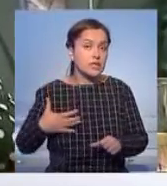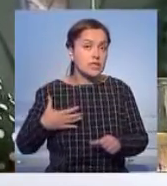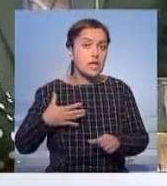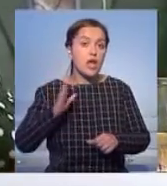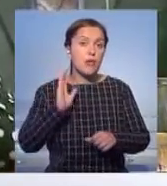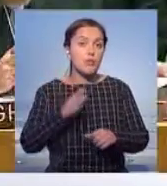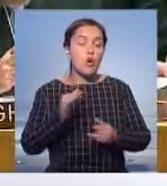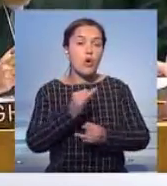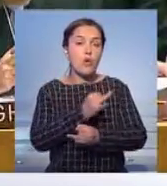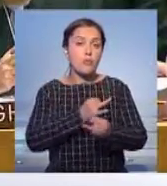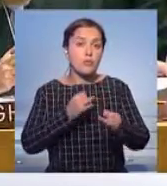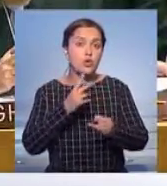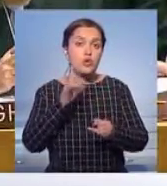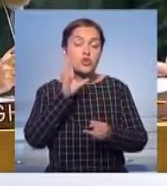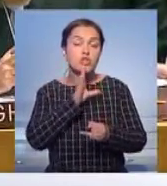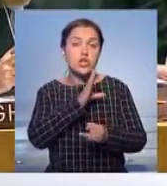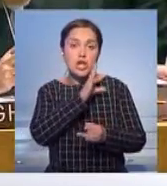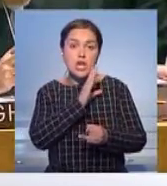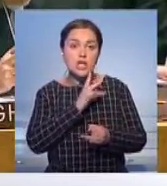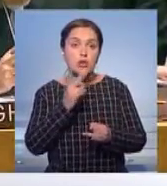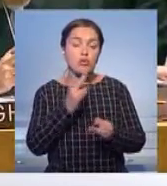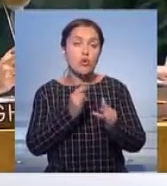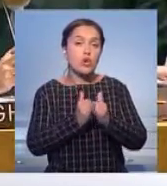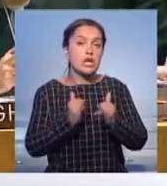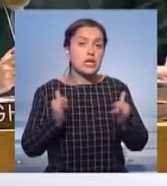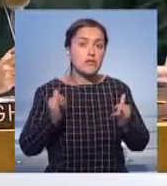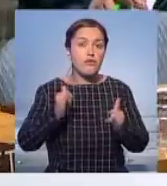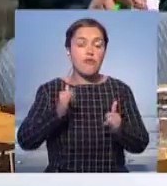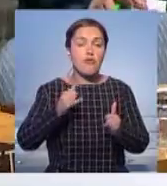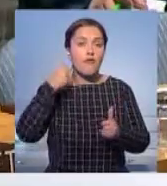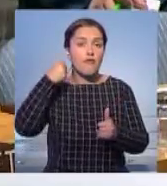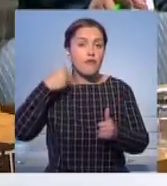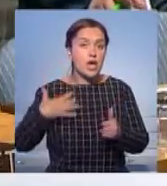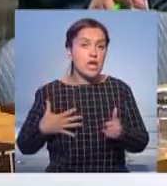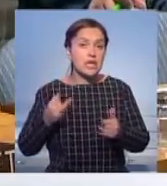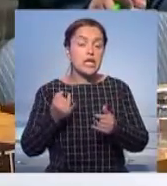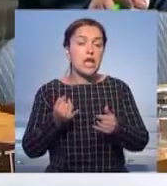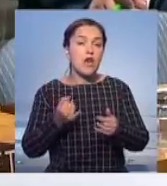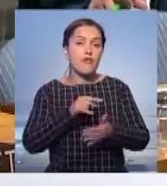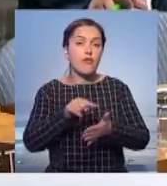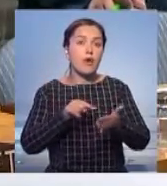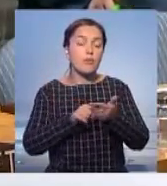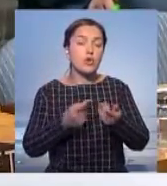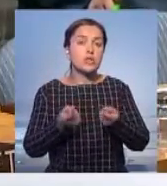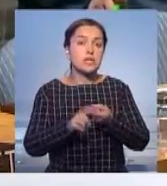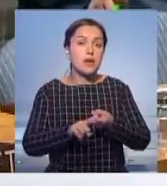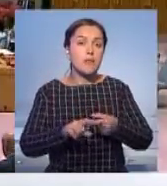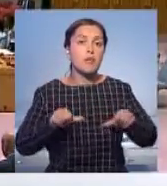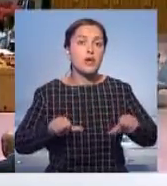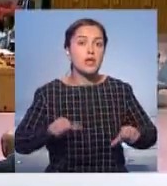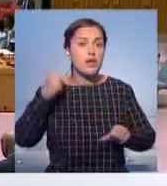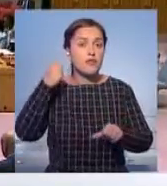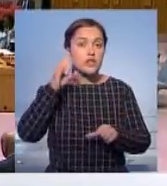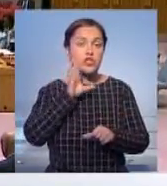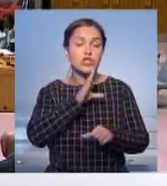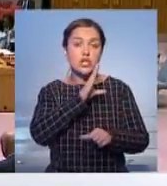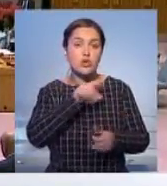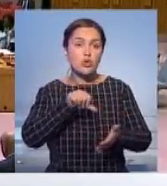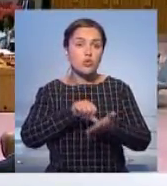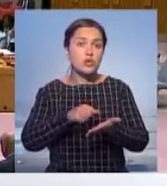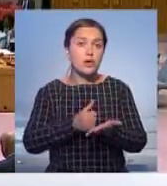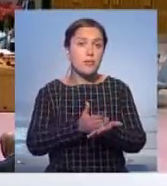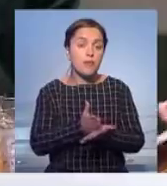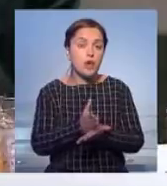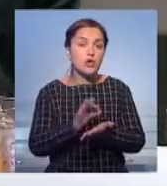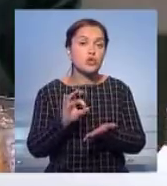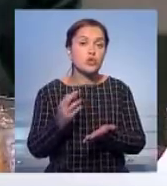обсудить роль и вклад женщин в мирное развитие Афганистана и вопросы, связанные с расширением прав афганских женщин, их участие в политической